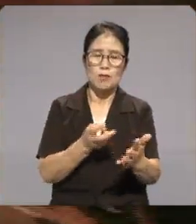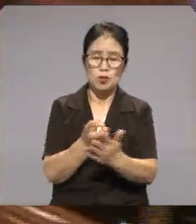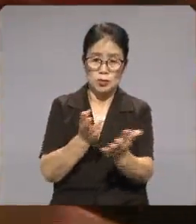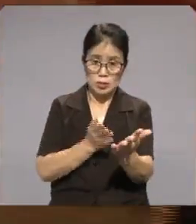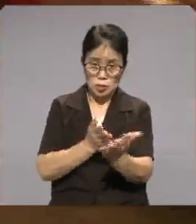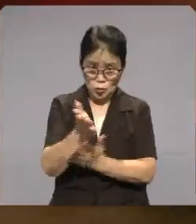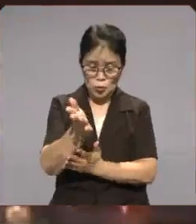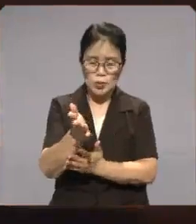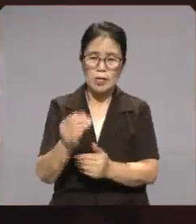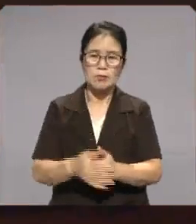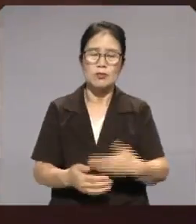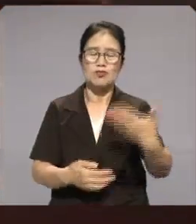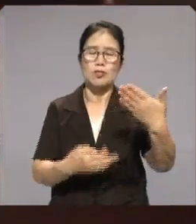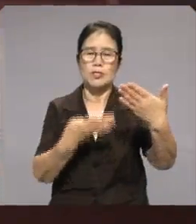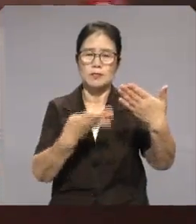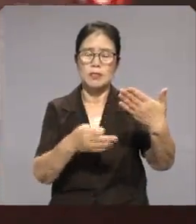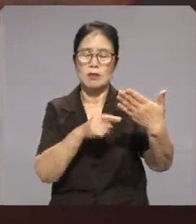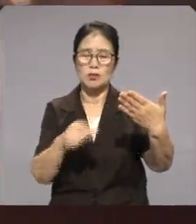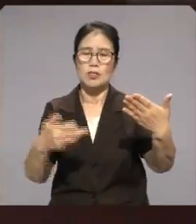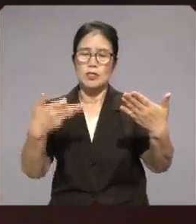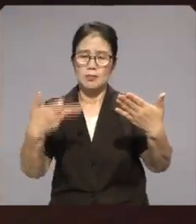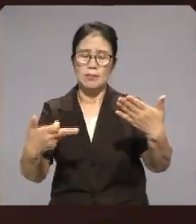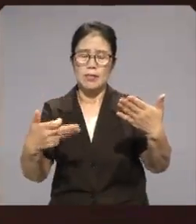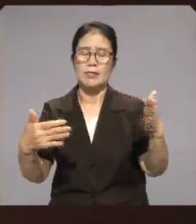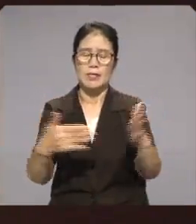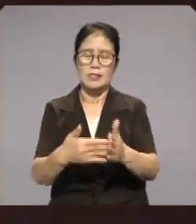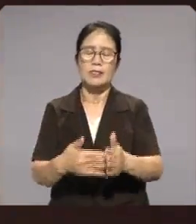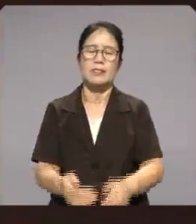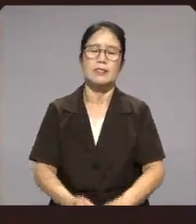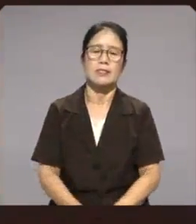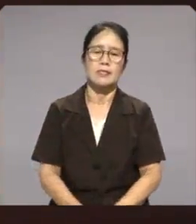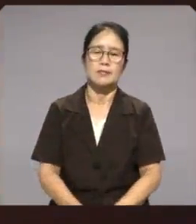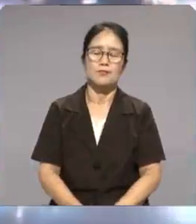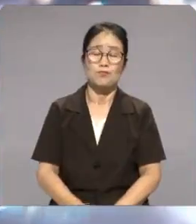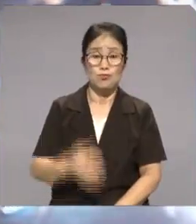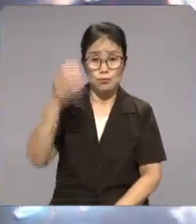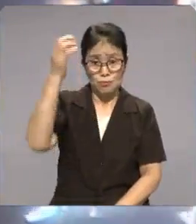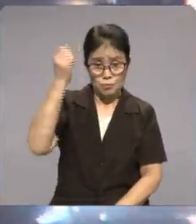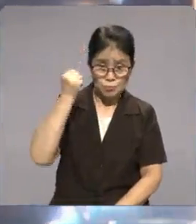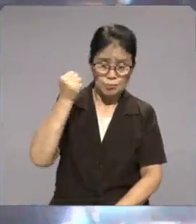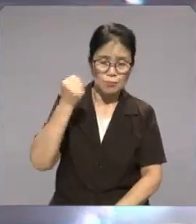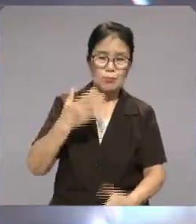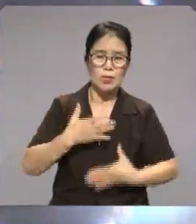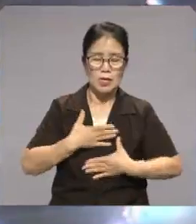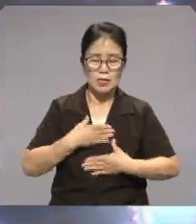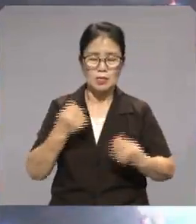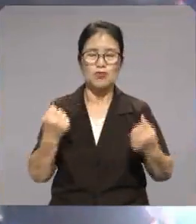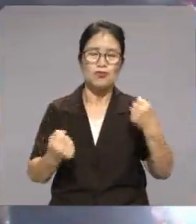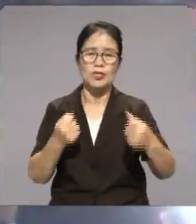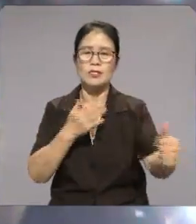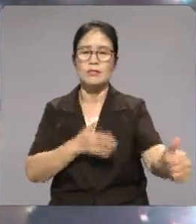전용 차로제는 14일부터 18일까지 시행되겠으니까요. 이점 숙지하셔서